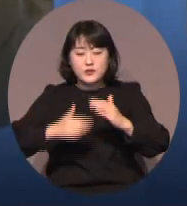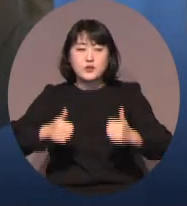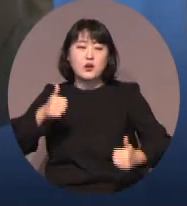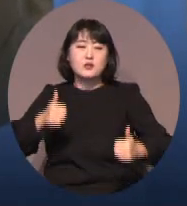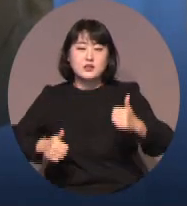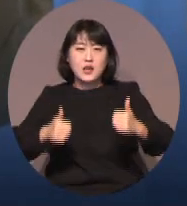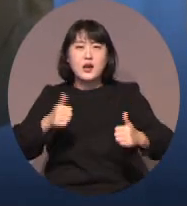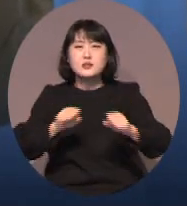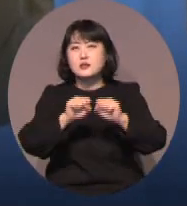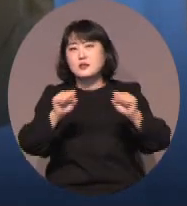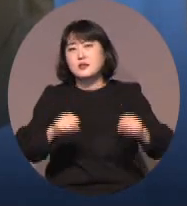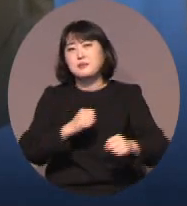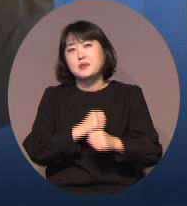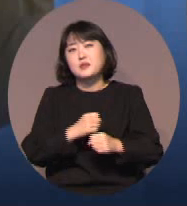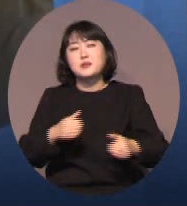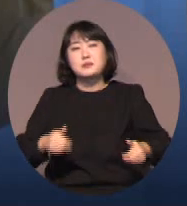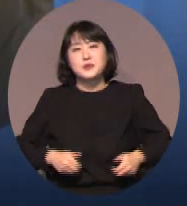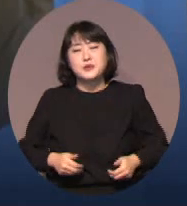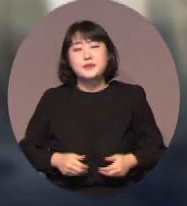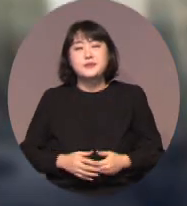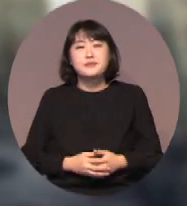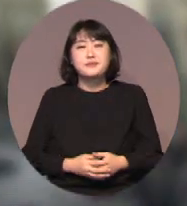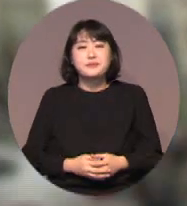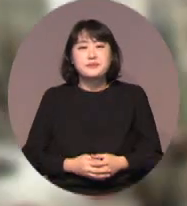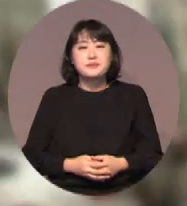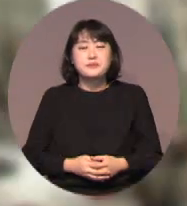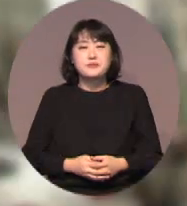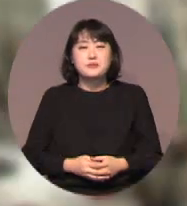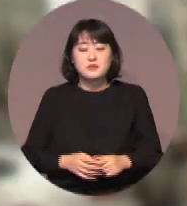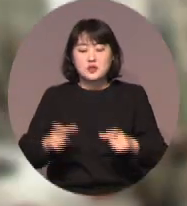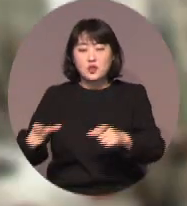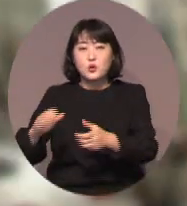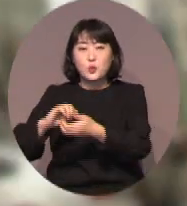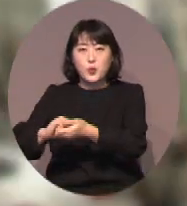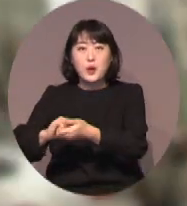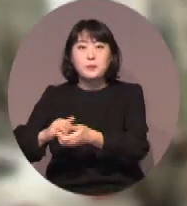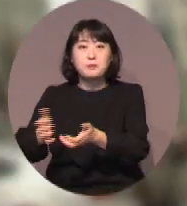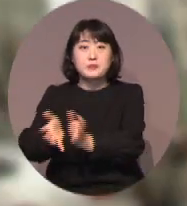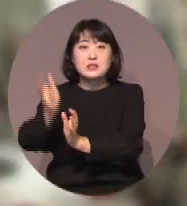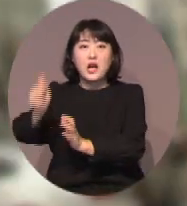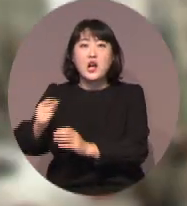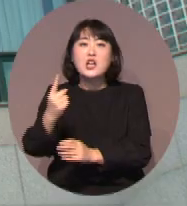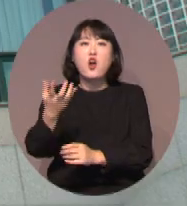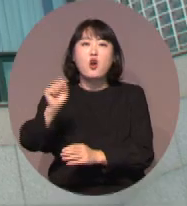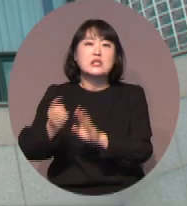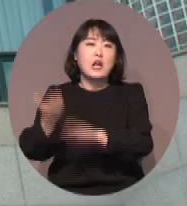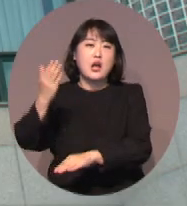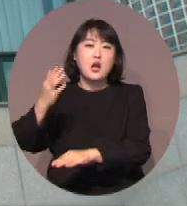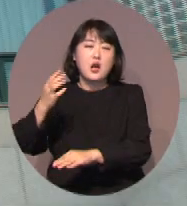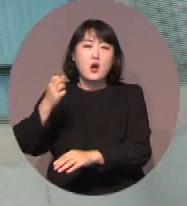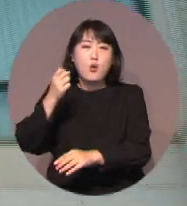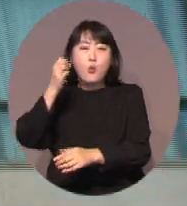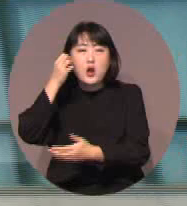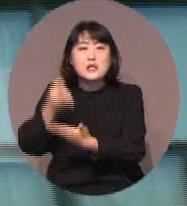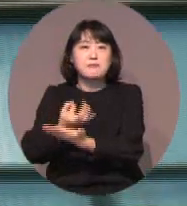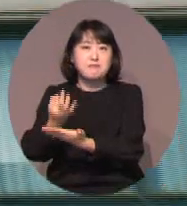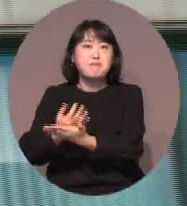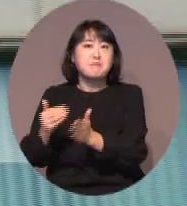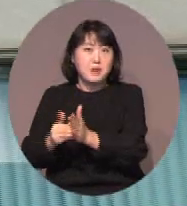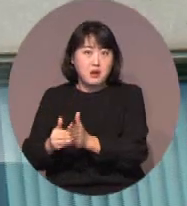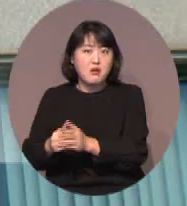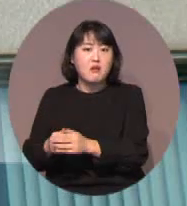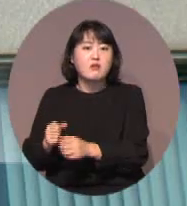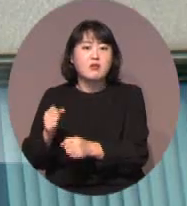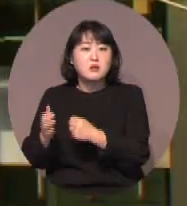경쟁하는 체제를 만들어 내야 한다 지역 농협 조합장은 억대 연봉을 받고 조합의 경영과